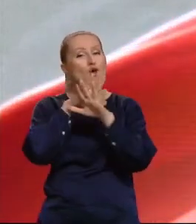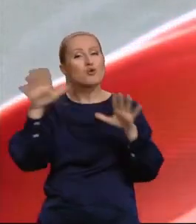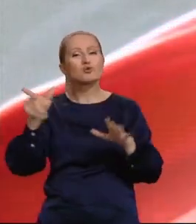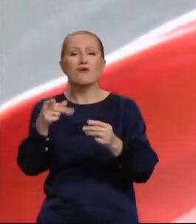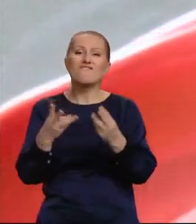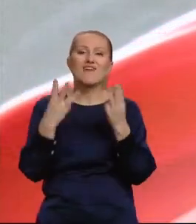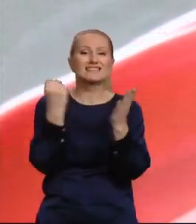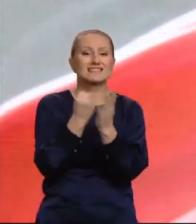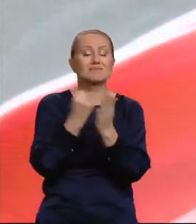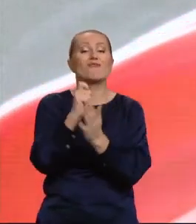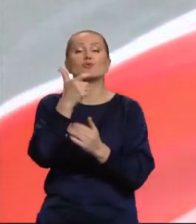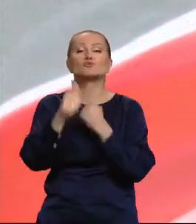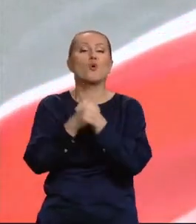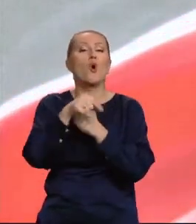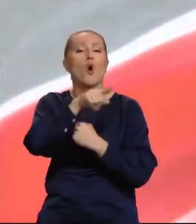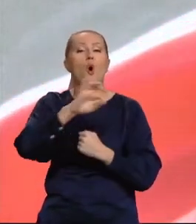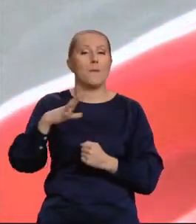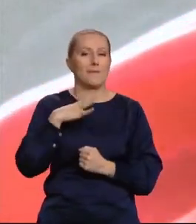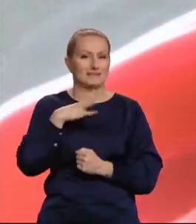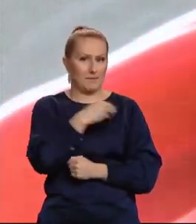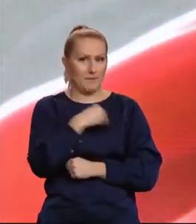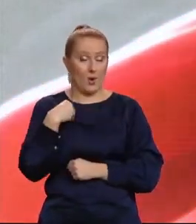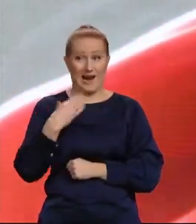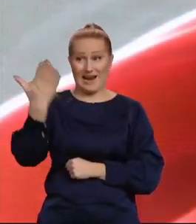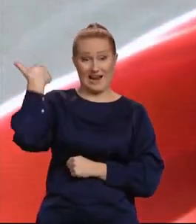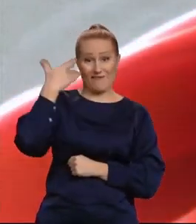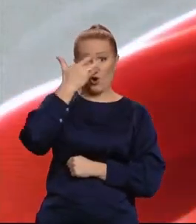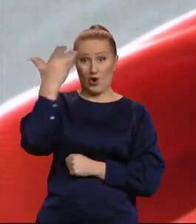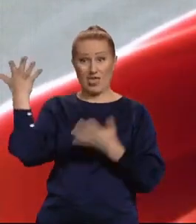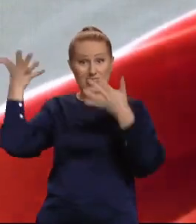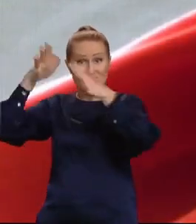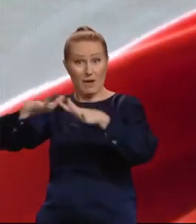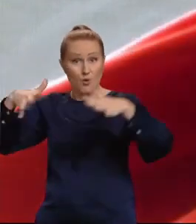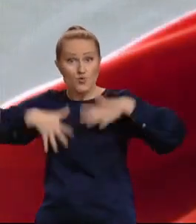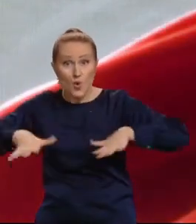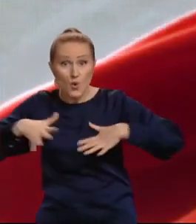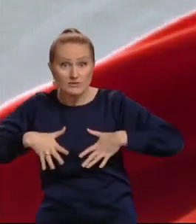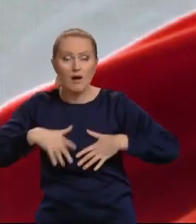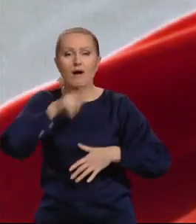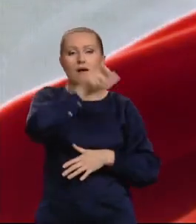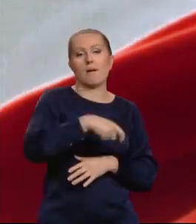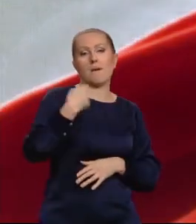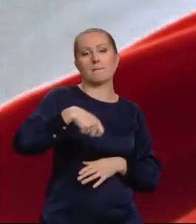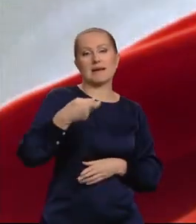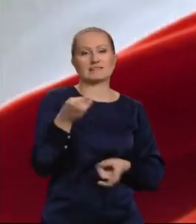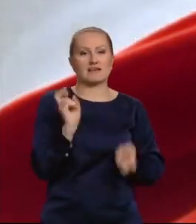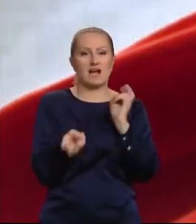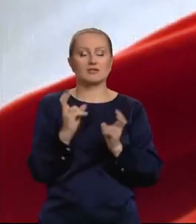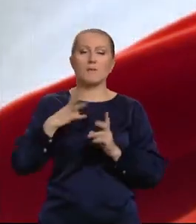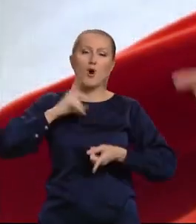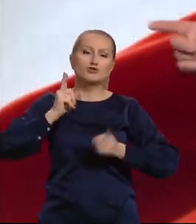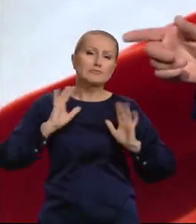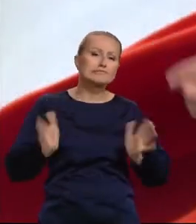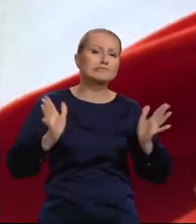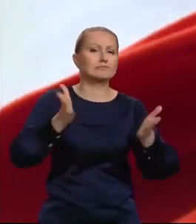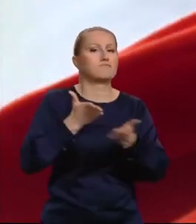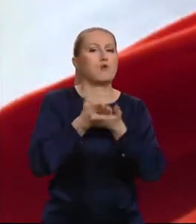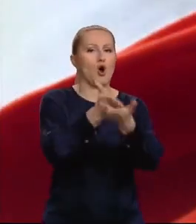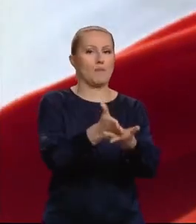związanych z bezpieczeństwem Polski. Kiedy Rosja zaatakowała Gruzję, prezydent Kaczyński pospieszył z pomocą, a